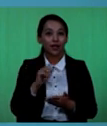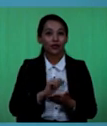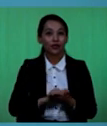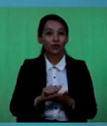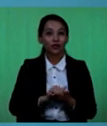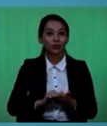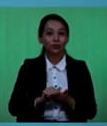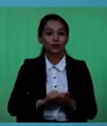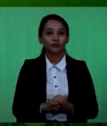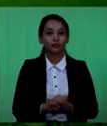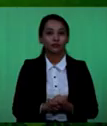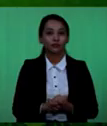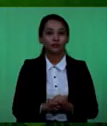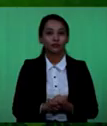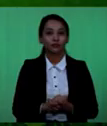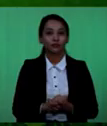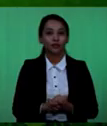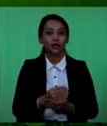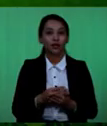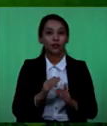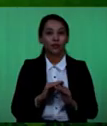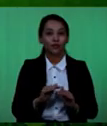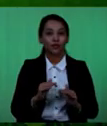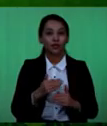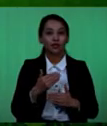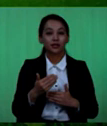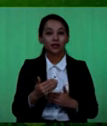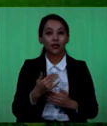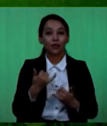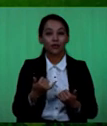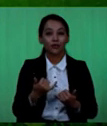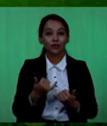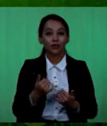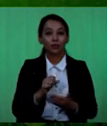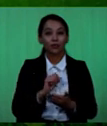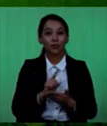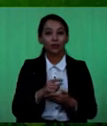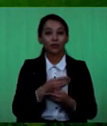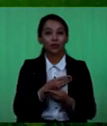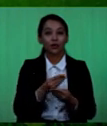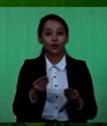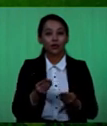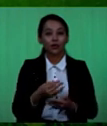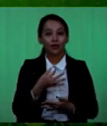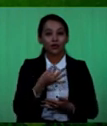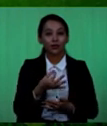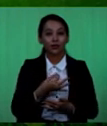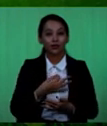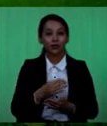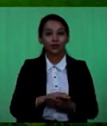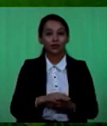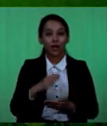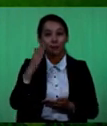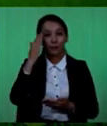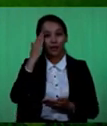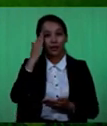ekan. Keling, aziz o'quvchilar, sizlarga hozir bir topshiriq bersam, aytingchi,